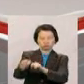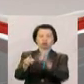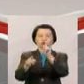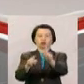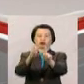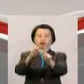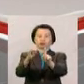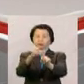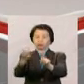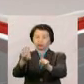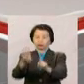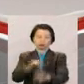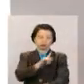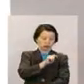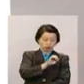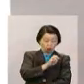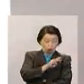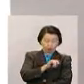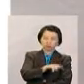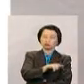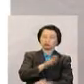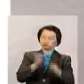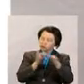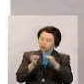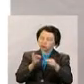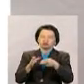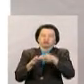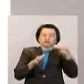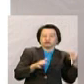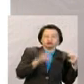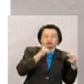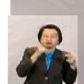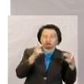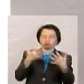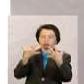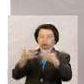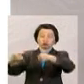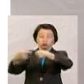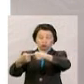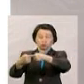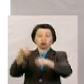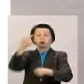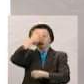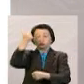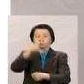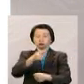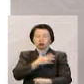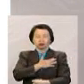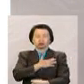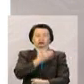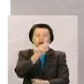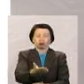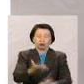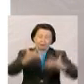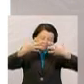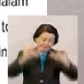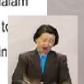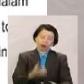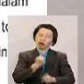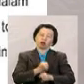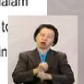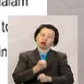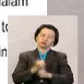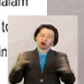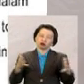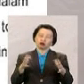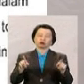1MDB. Tommy menjelaskan keputusannya untuk menarik diri daripada pasukan pendakwaan disebabkan komitmen yang terlalu berat